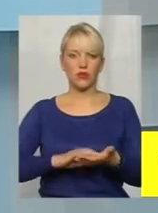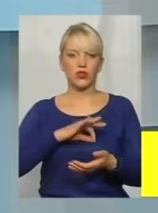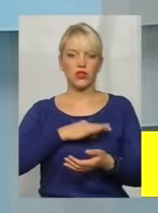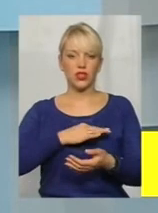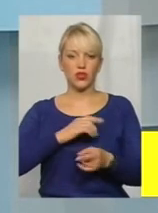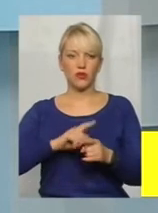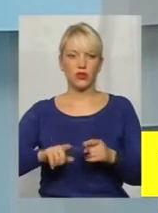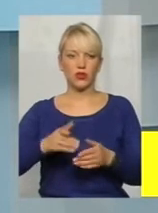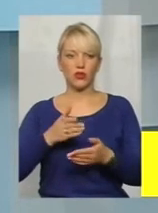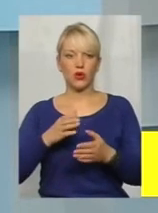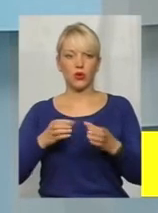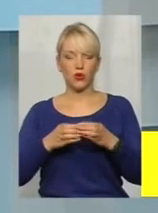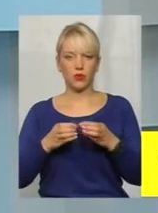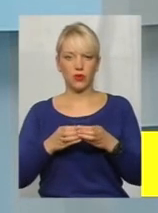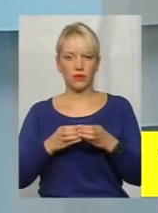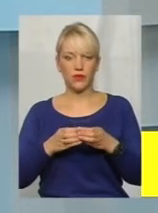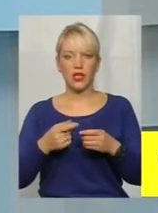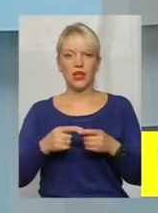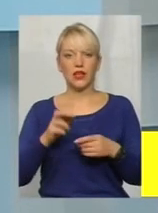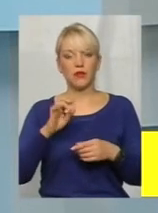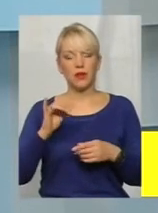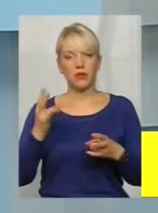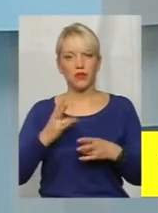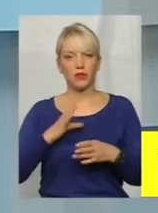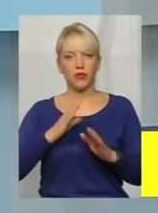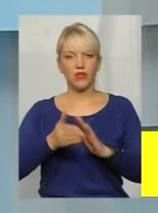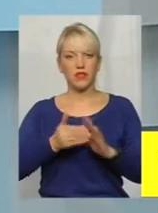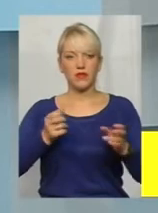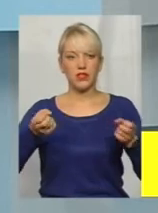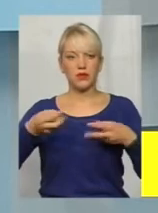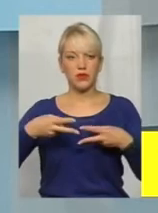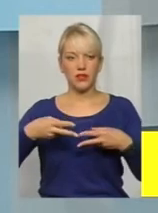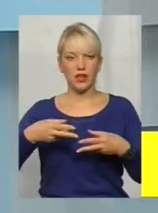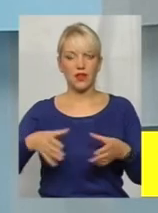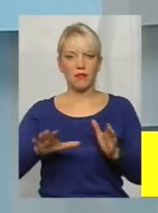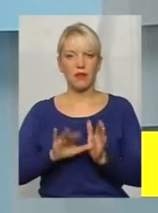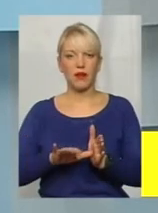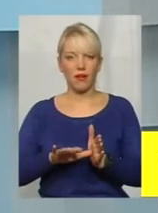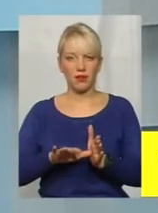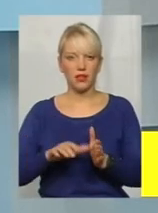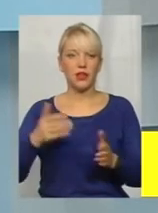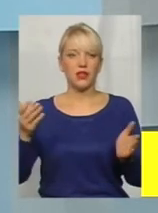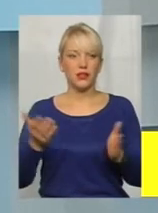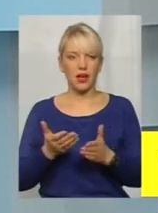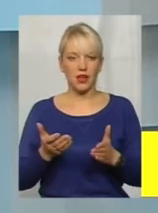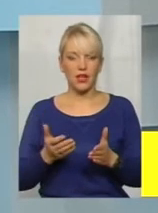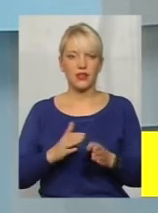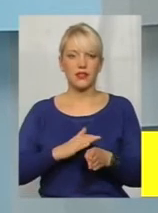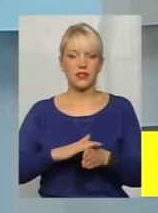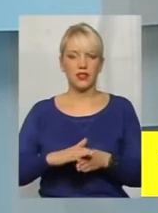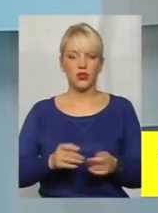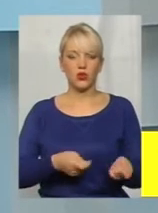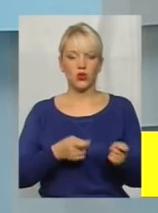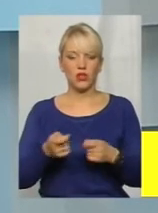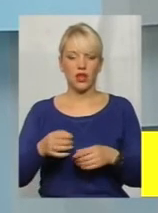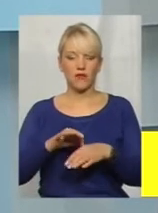місце слідча оперативна група. Мала би викликатись спеціальна бригада, яка здійснює доставку тіла